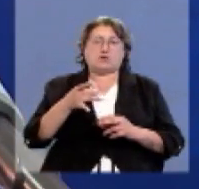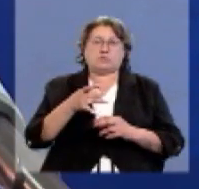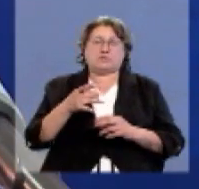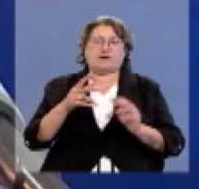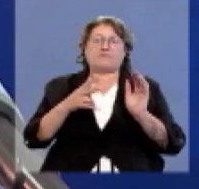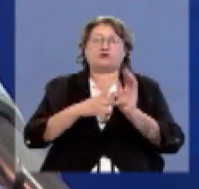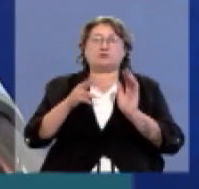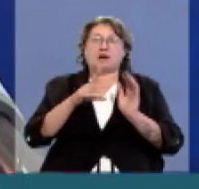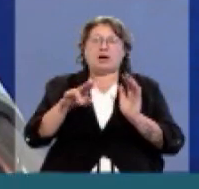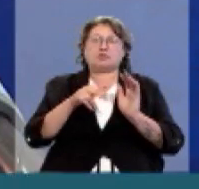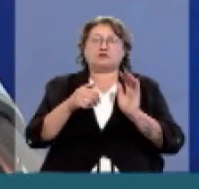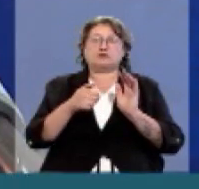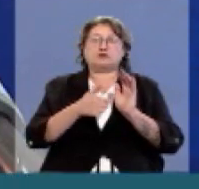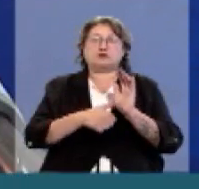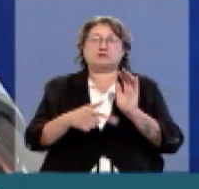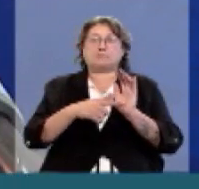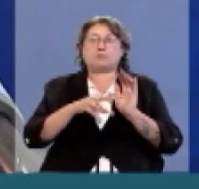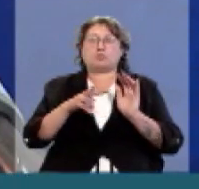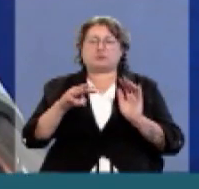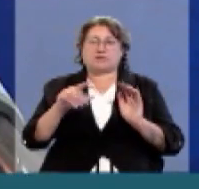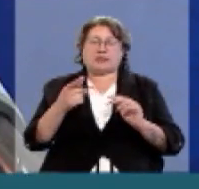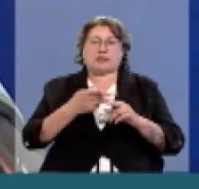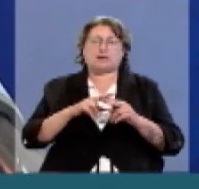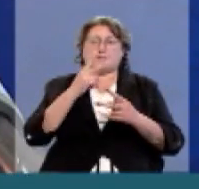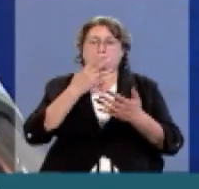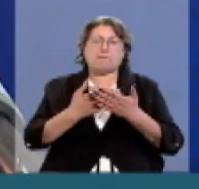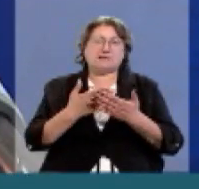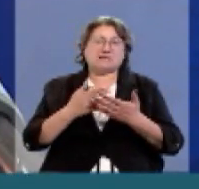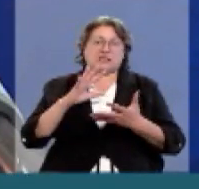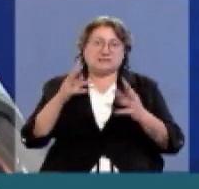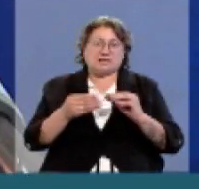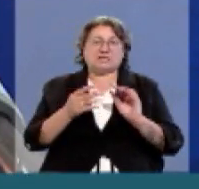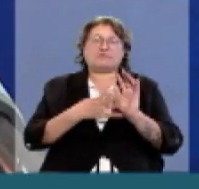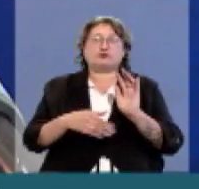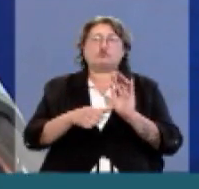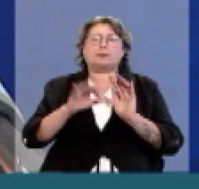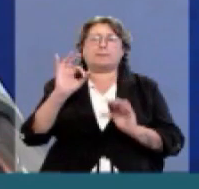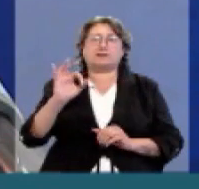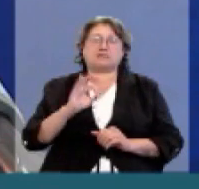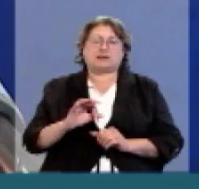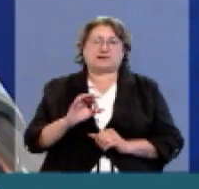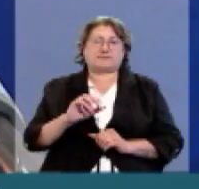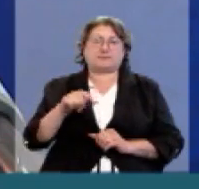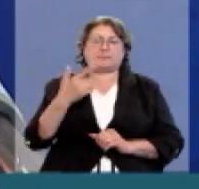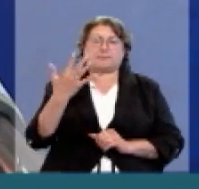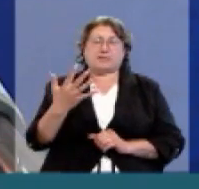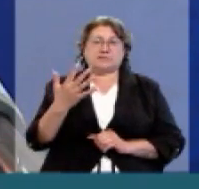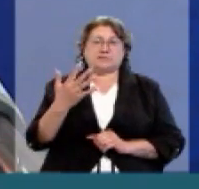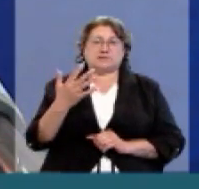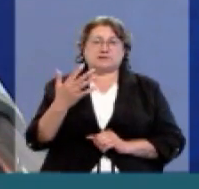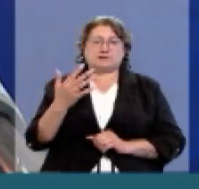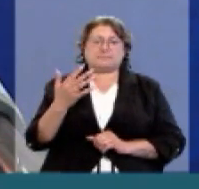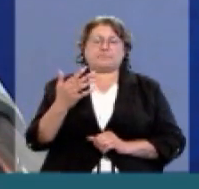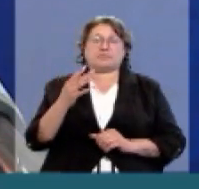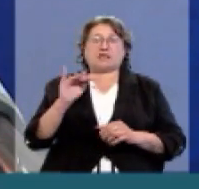аудан кәсіпорындарының меншікті қаражатына тиесілі. 8 миллиард 67 миллион теңге сомасында. Бұл көрсеткіштің 96,5%.